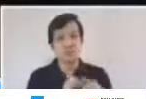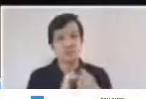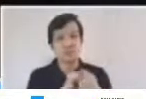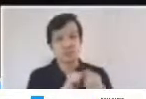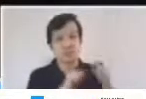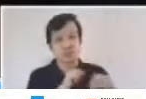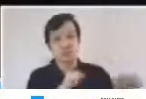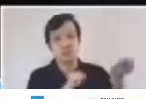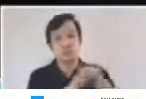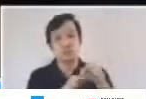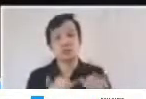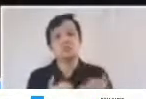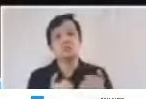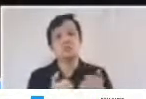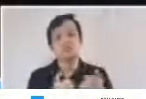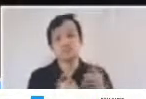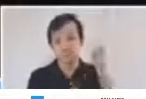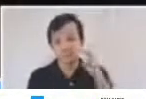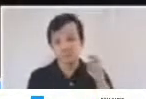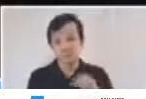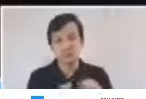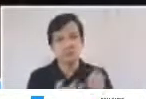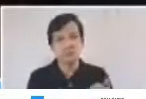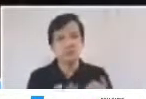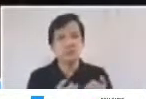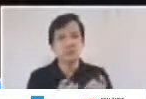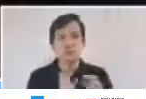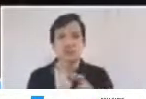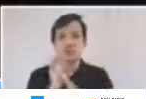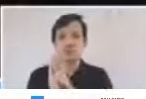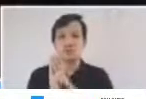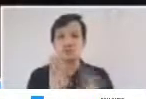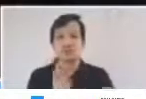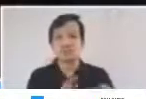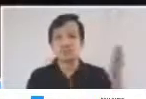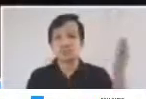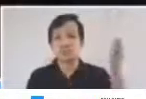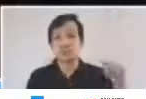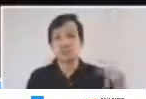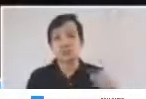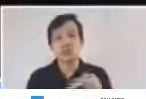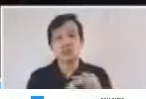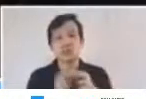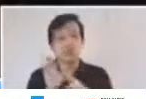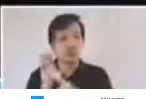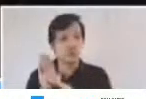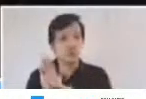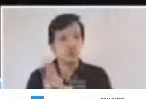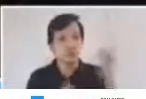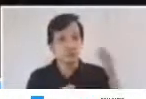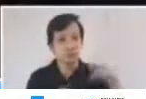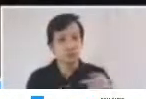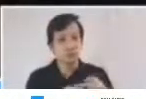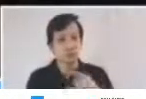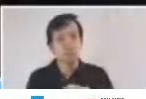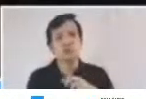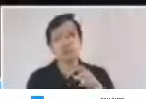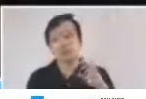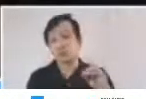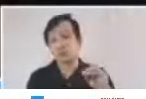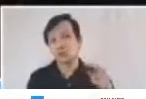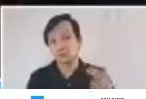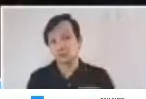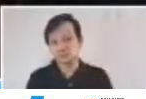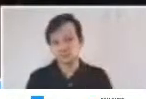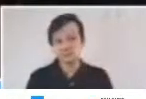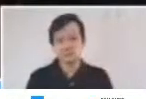At para naman po sa ibang mga balita, maging vigilant at patuloy na sumunod sa mga health protocols sa kadahilan ng hindi pa